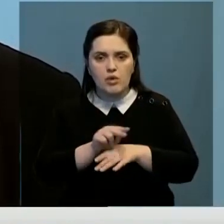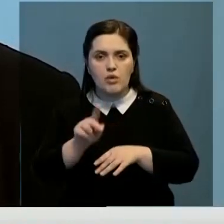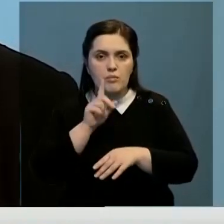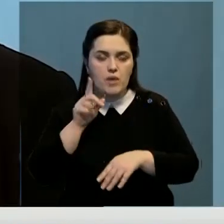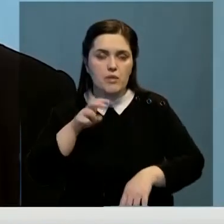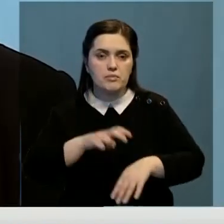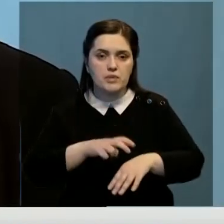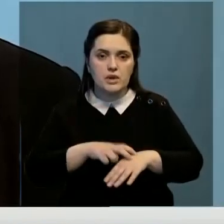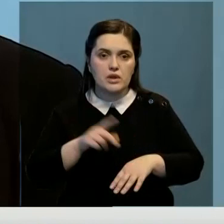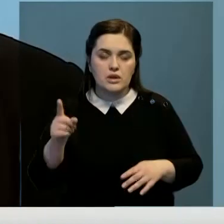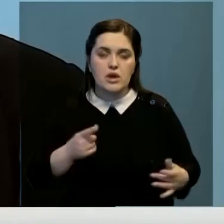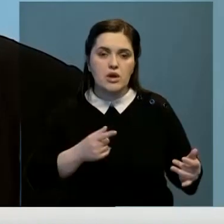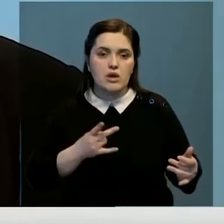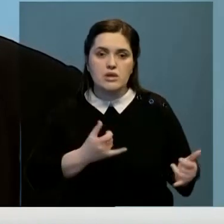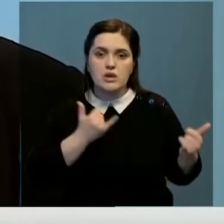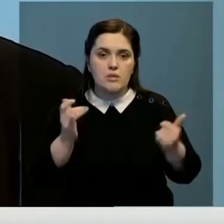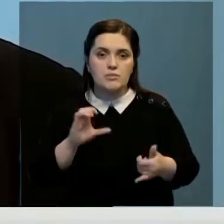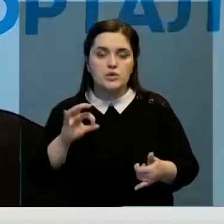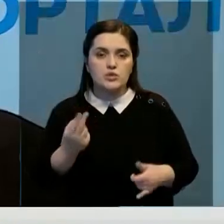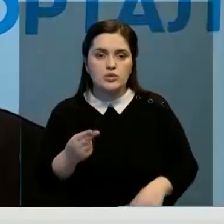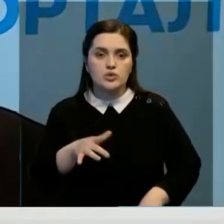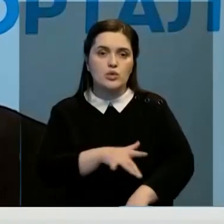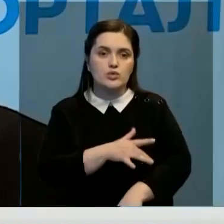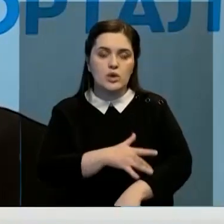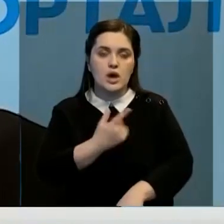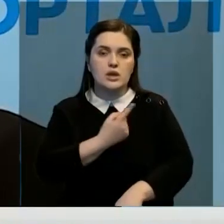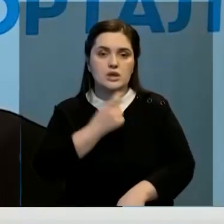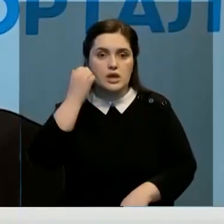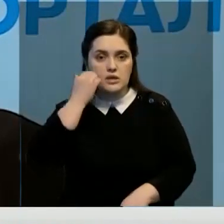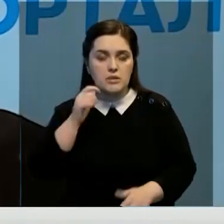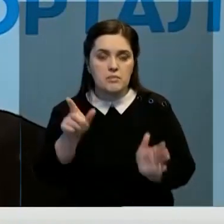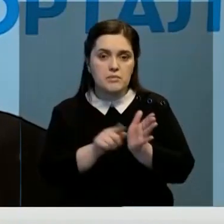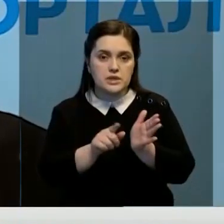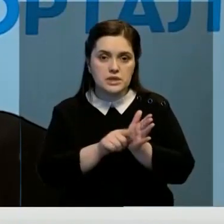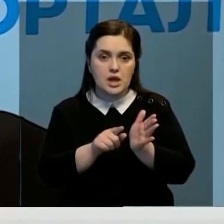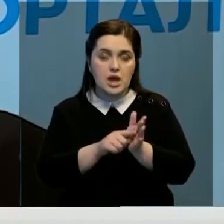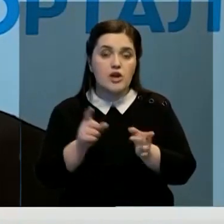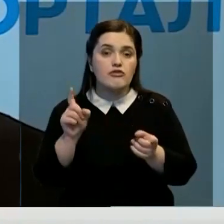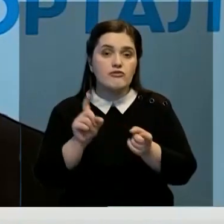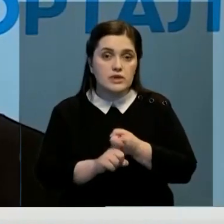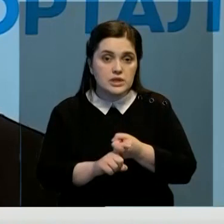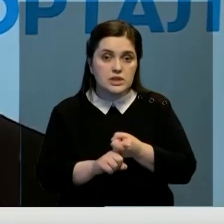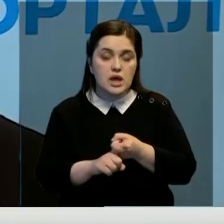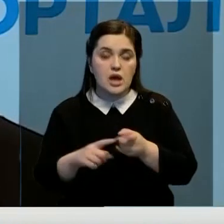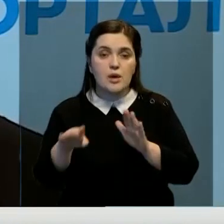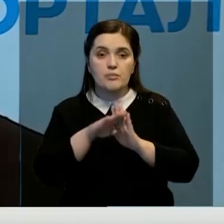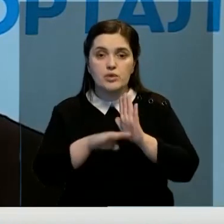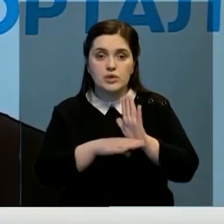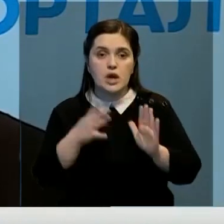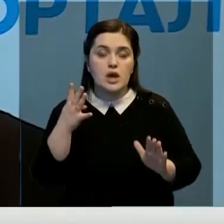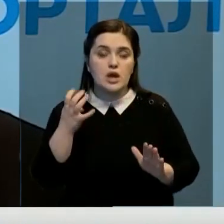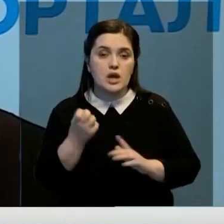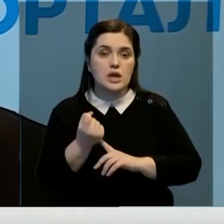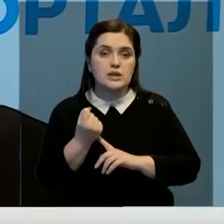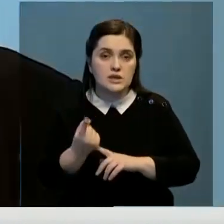молодых медиков, а не предоставление социальных услуг одиноким престарелым пенсионерам. В связи с этим, согласно пункту